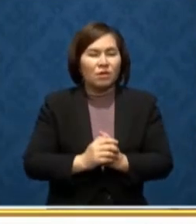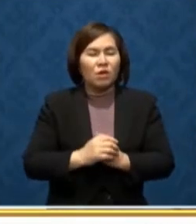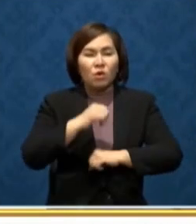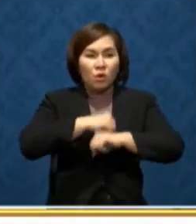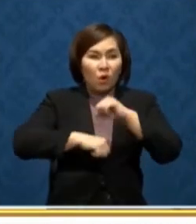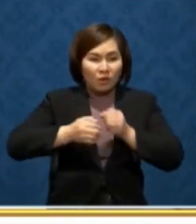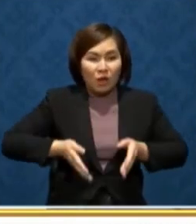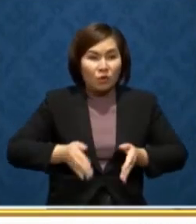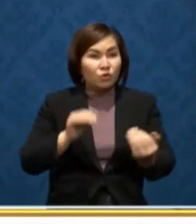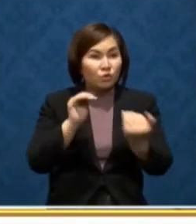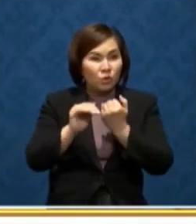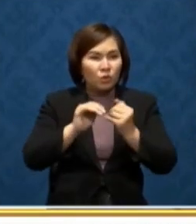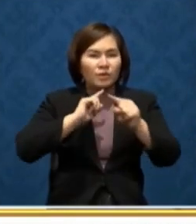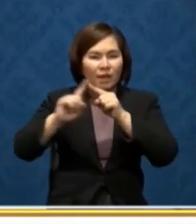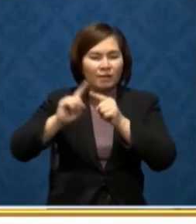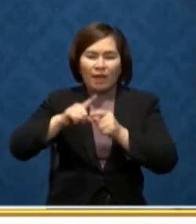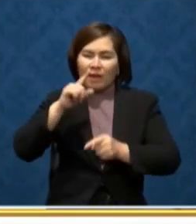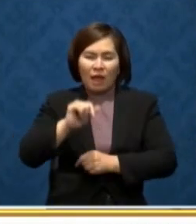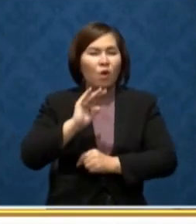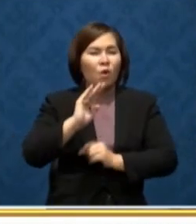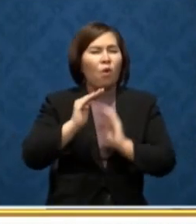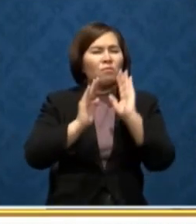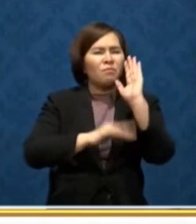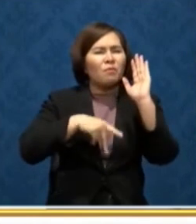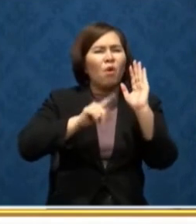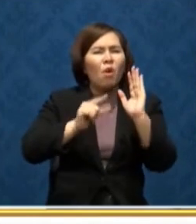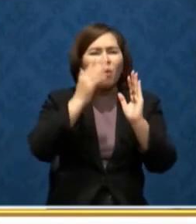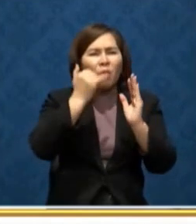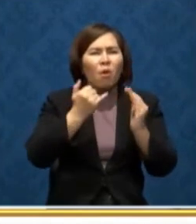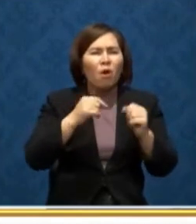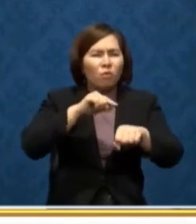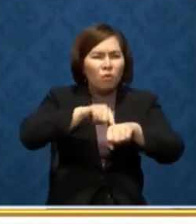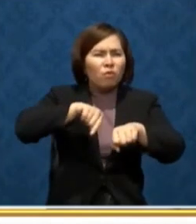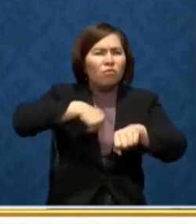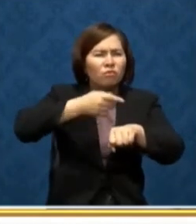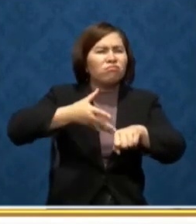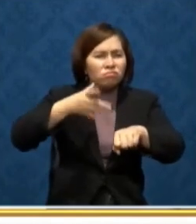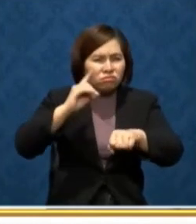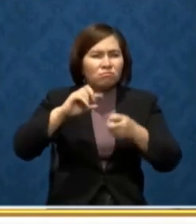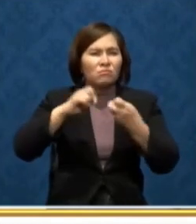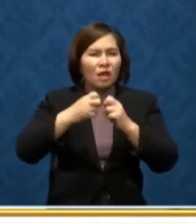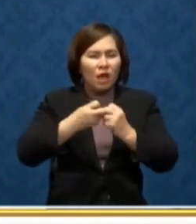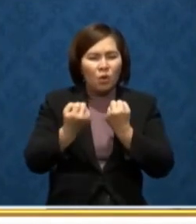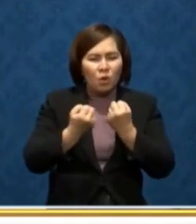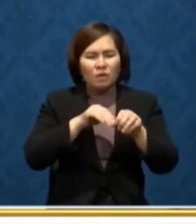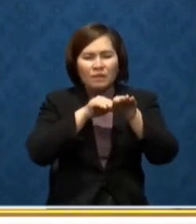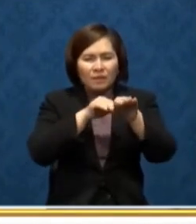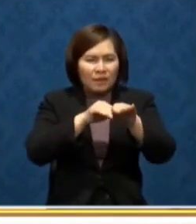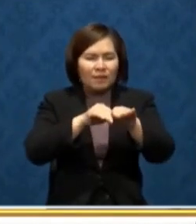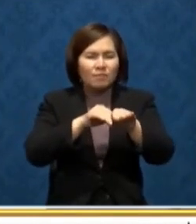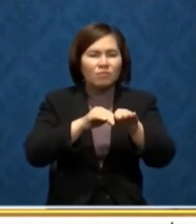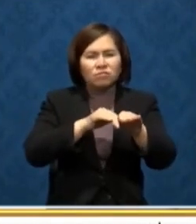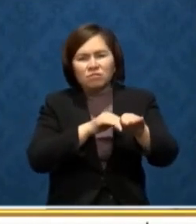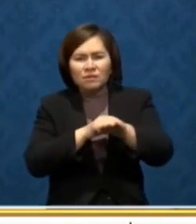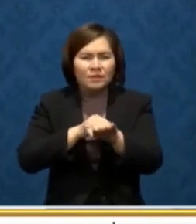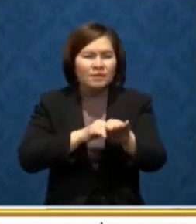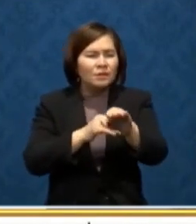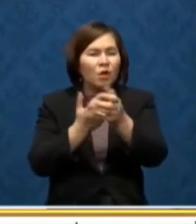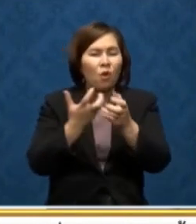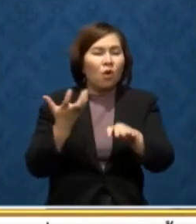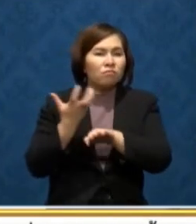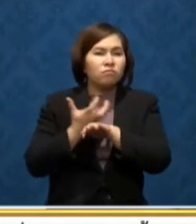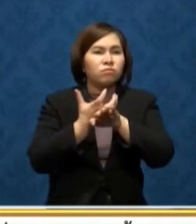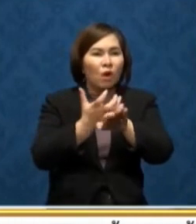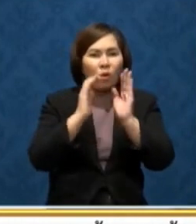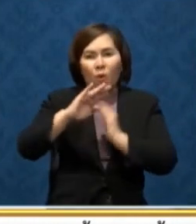ายเอเชีในพ้นที่จัหดพัฒรุงซึ่เกิดความลาช้าเป็อย่มาก ทำให้การสนจรไม่สะดวกเป็นปัหาทั้งการขนส่ง